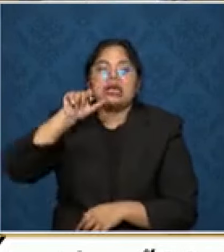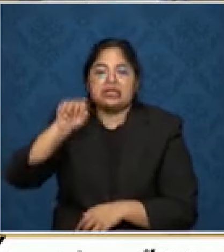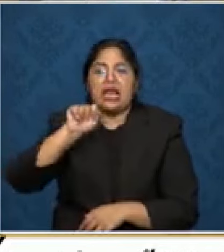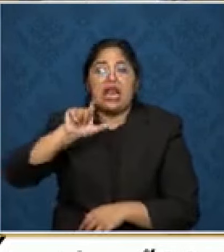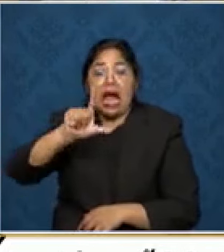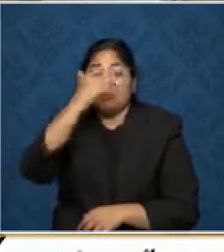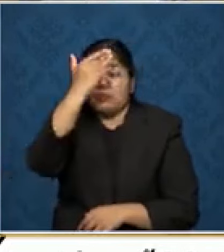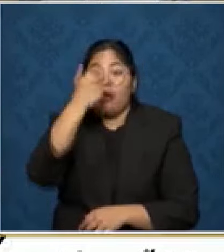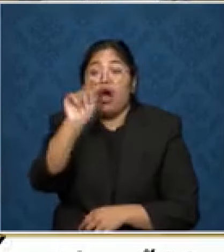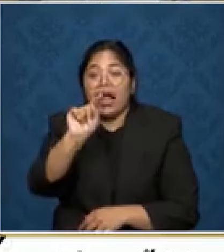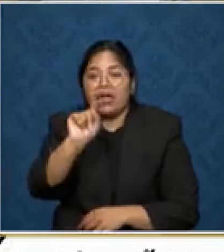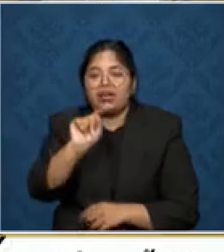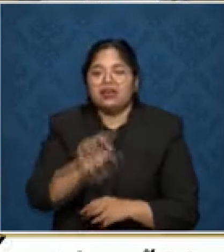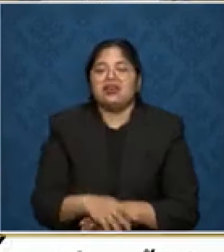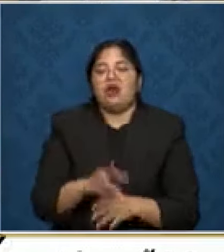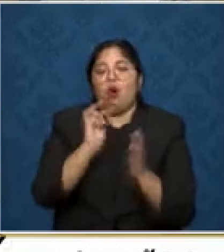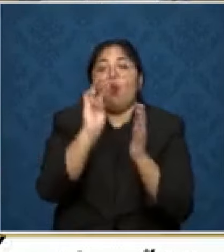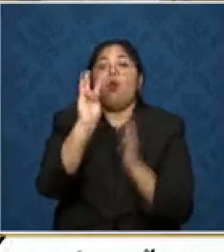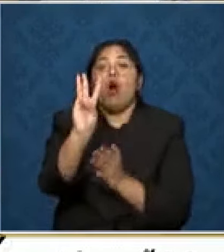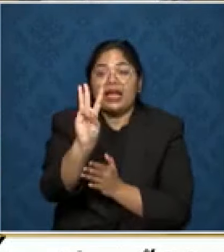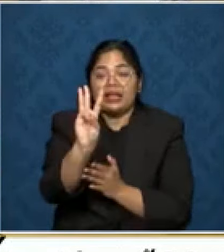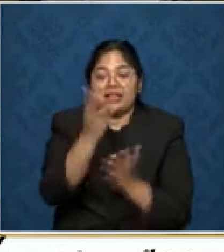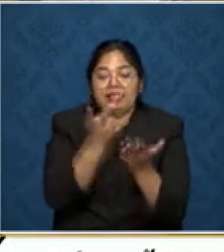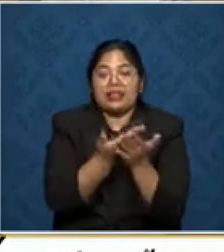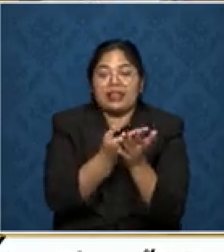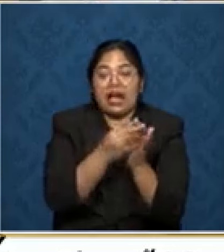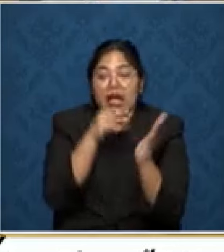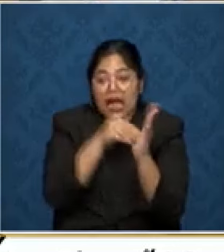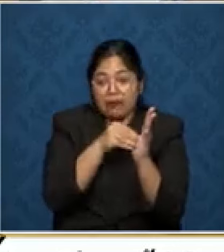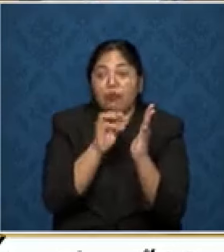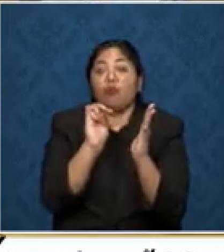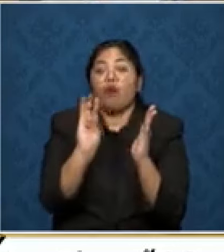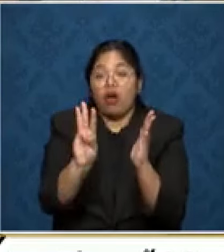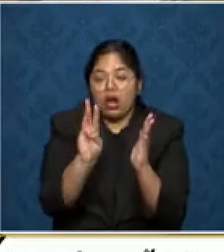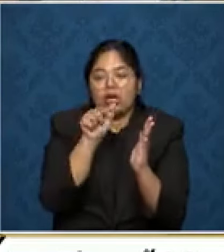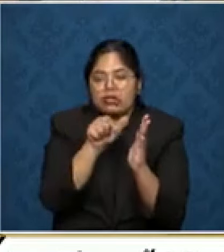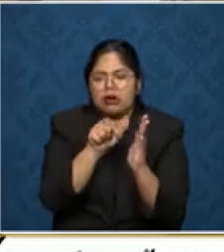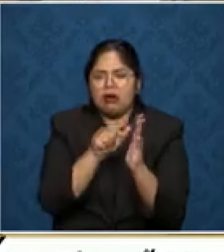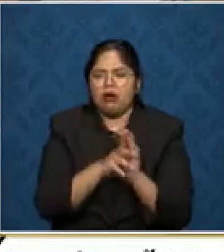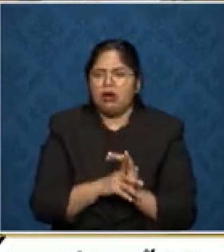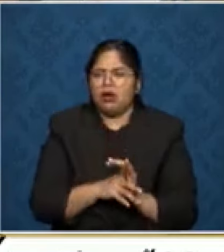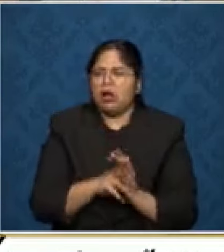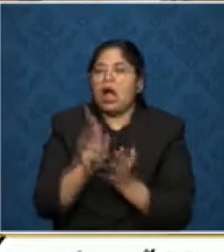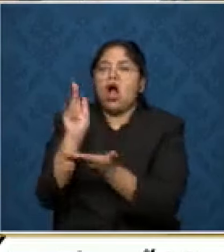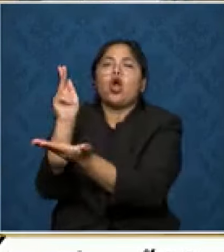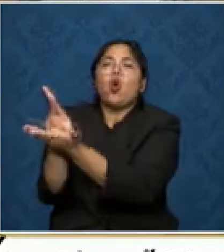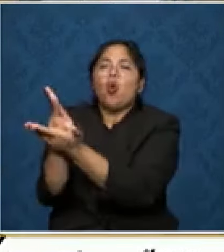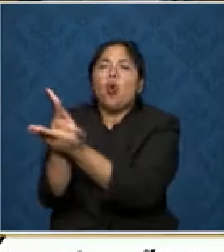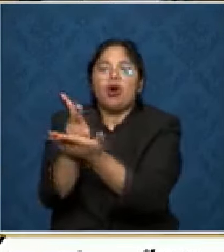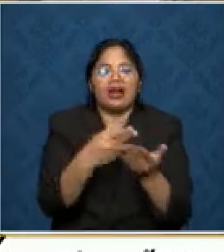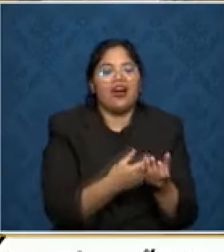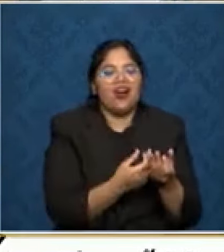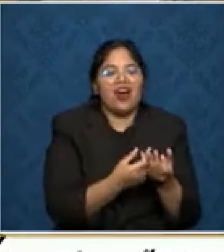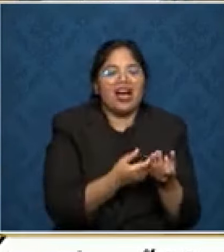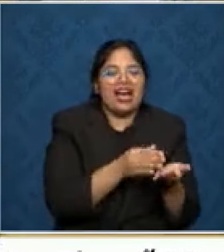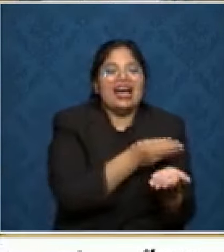วอลเล็ตแปลว่าอะไรครับแปลว่าไม่ได้มีอะไรใหม่ยังกู้มาแจกเหมือนเดิม